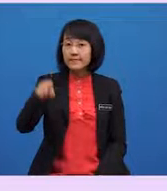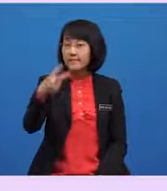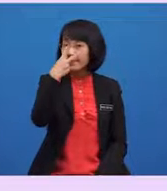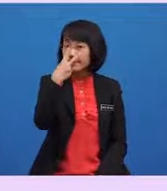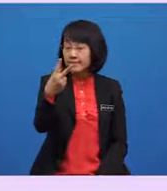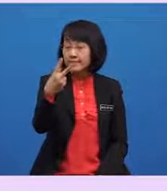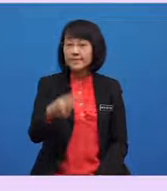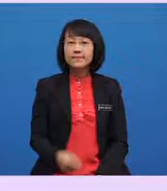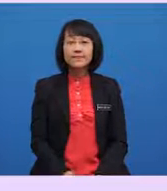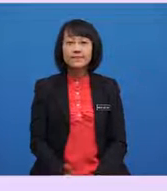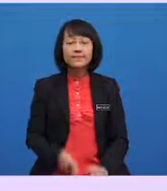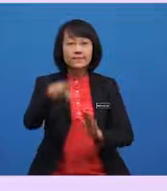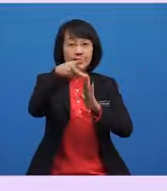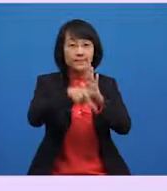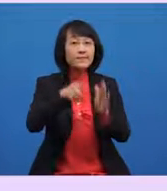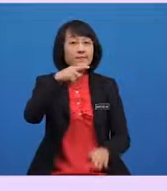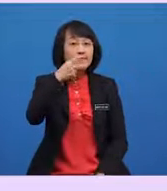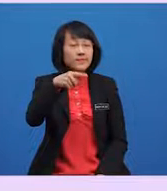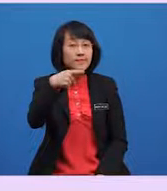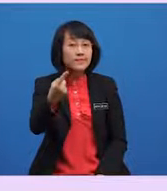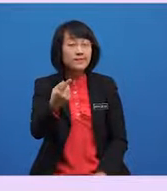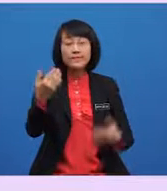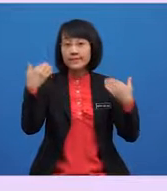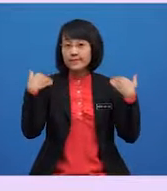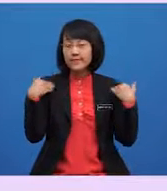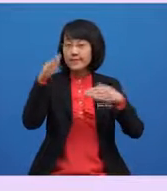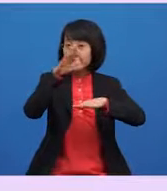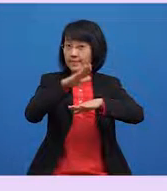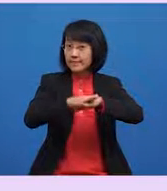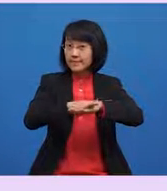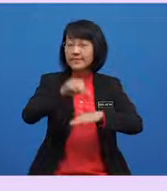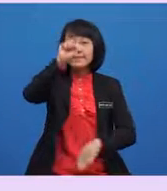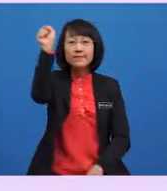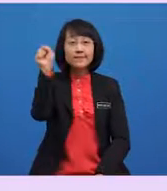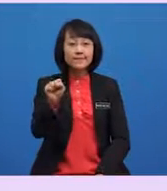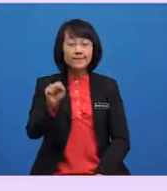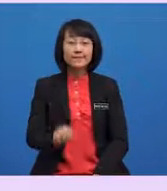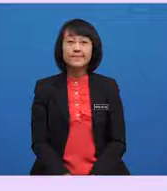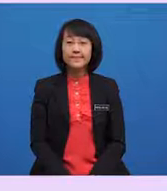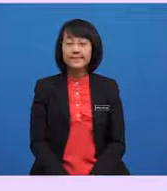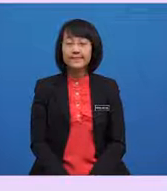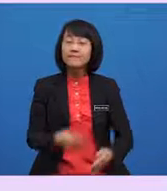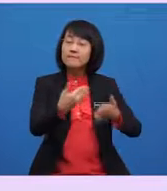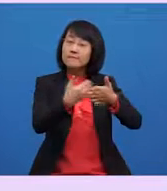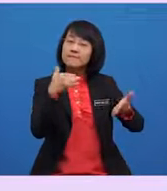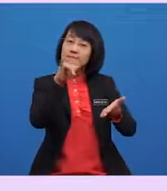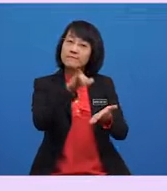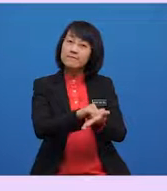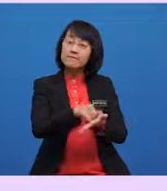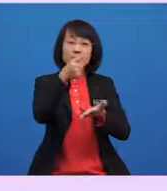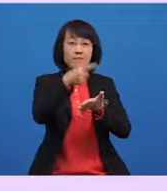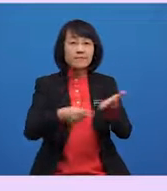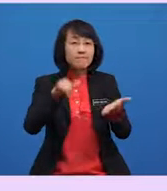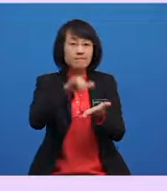lihat kepada penyebut yang ada pada soalan. Sebelum itu,